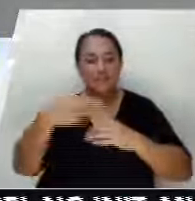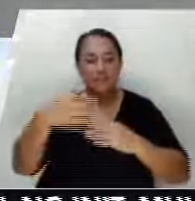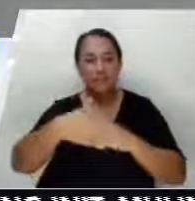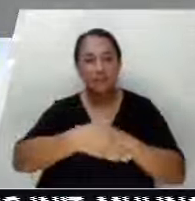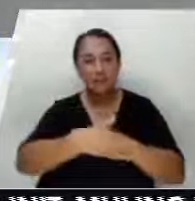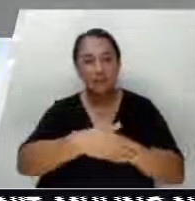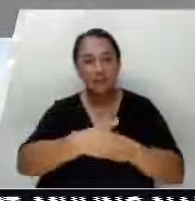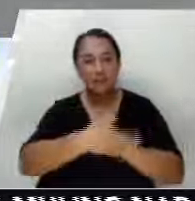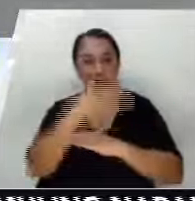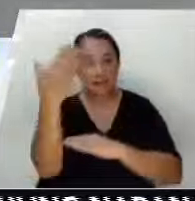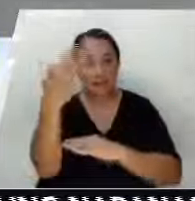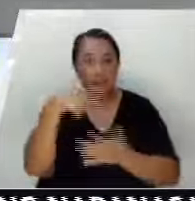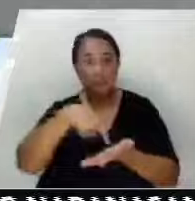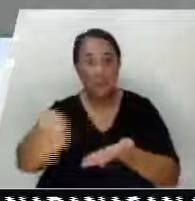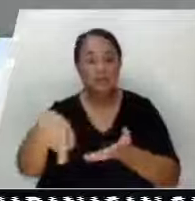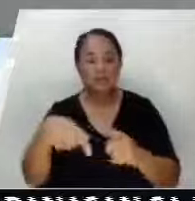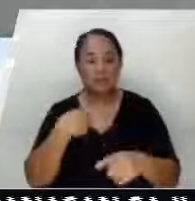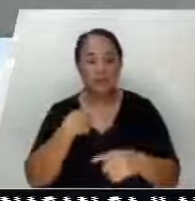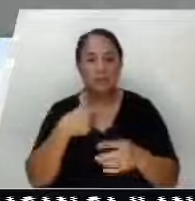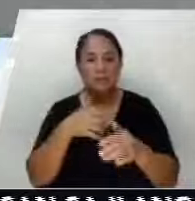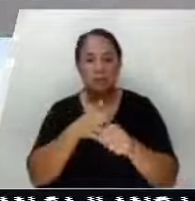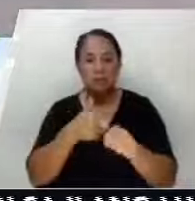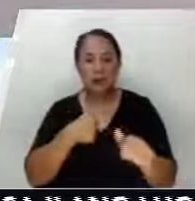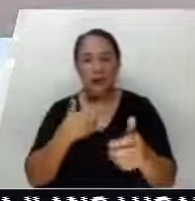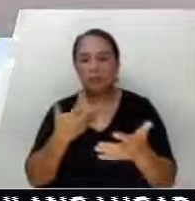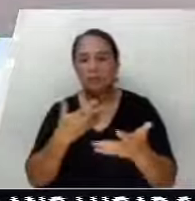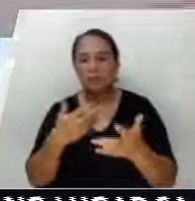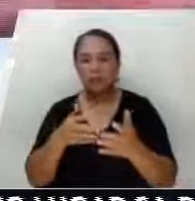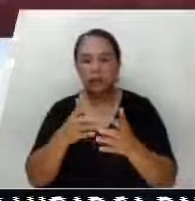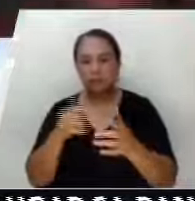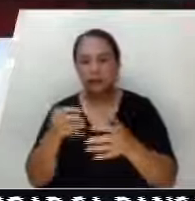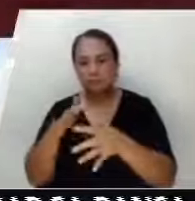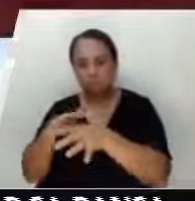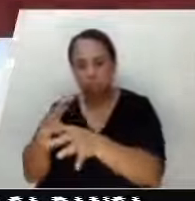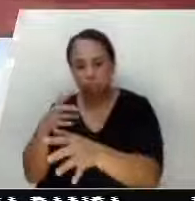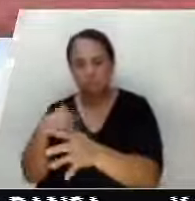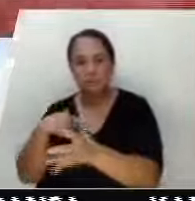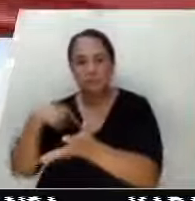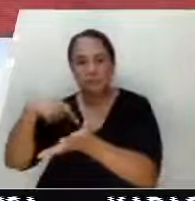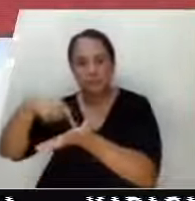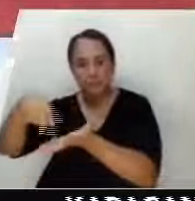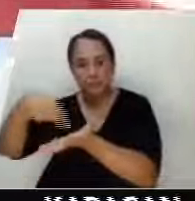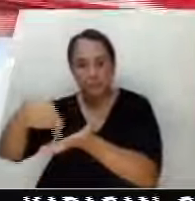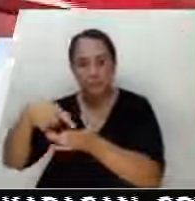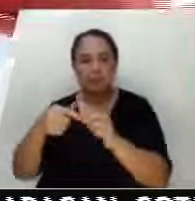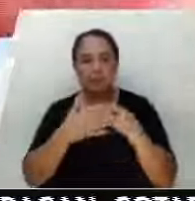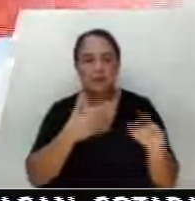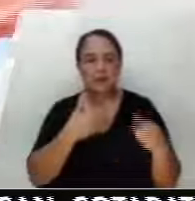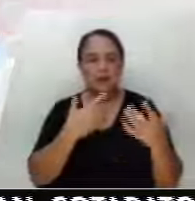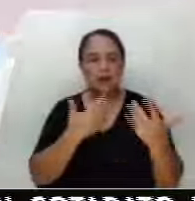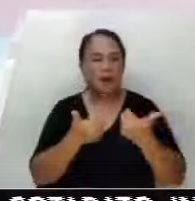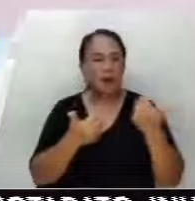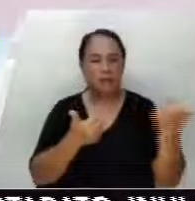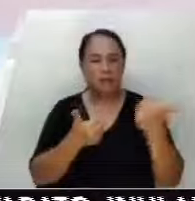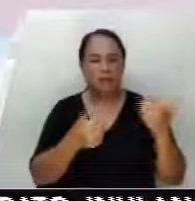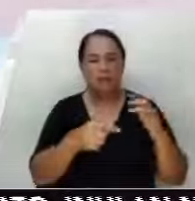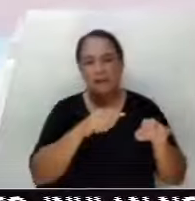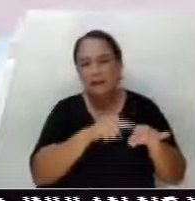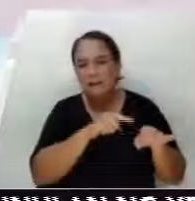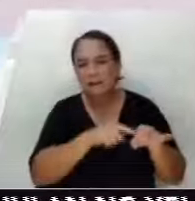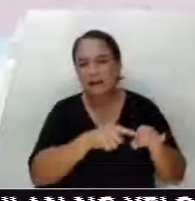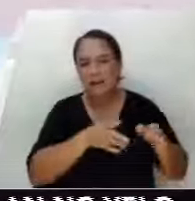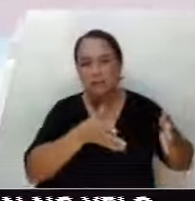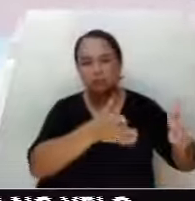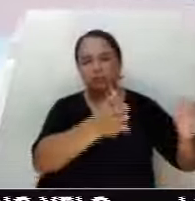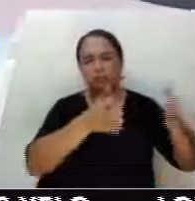pila naman, merong dagdag na toll collection points at binuksan na ang Bocaue Expansion Plaza na may dagdag na 8